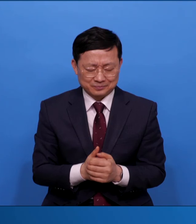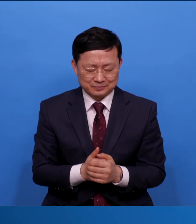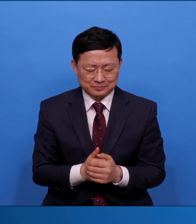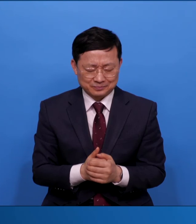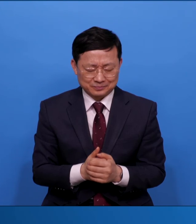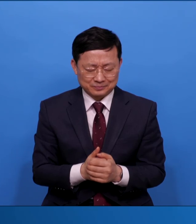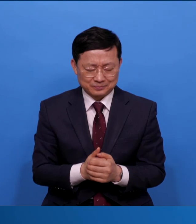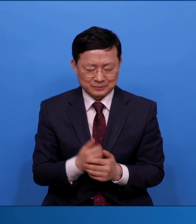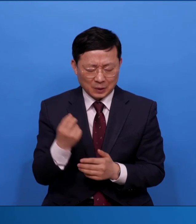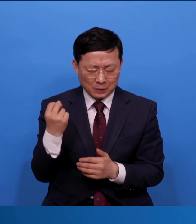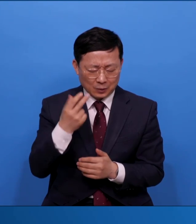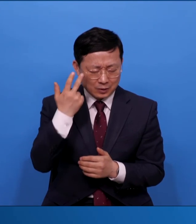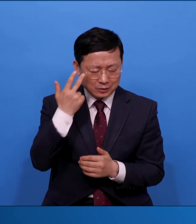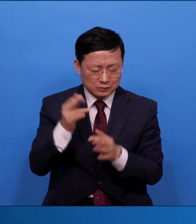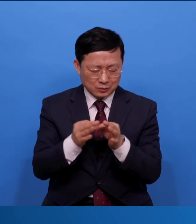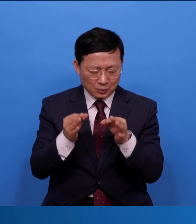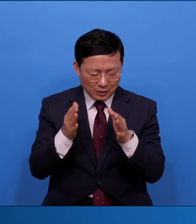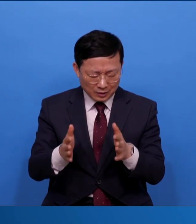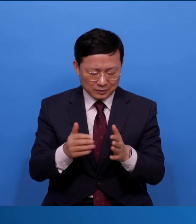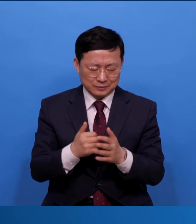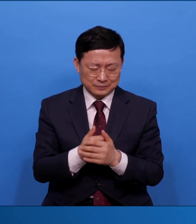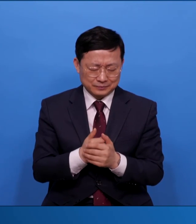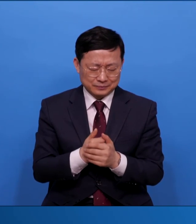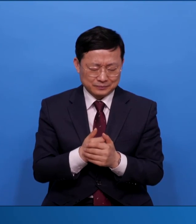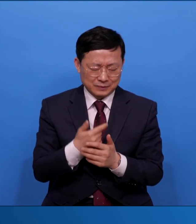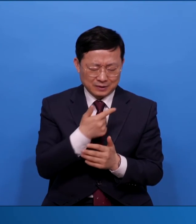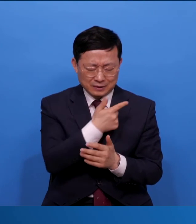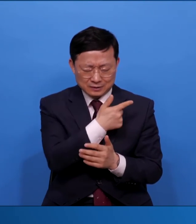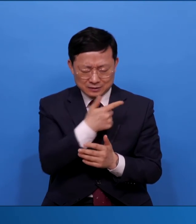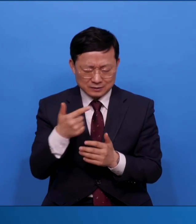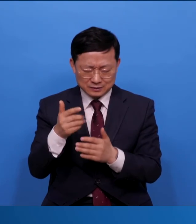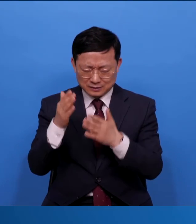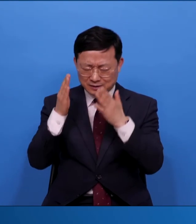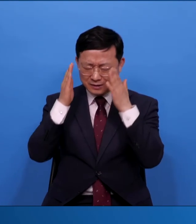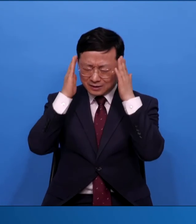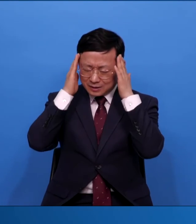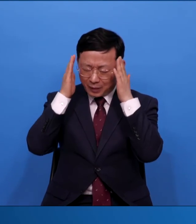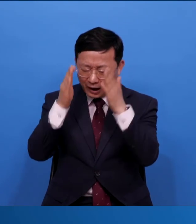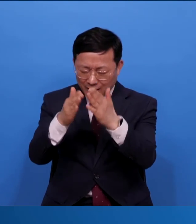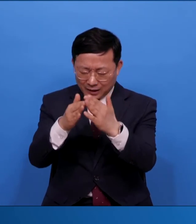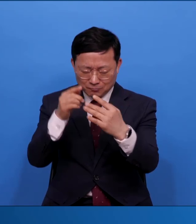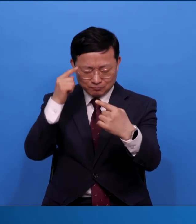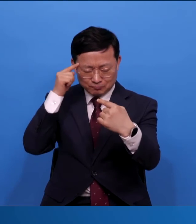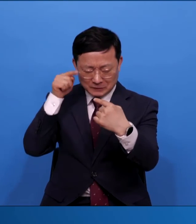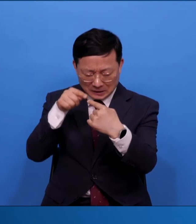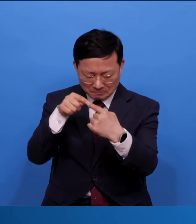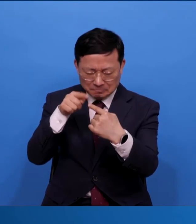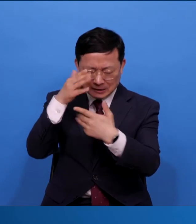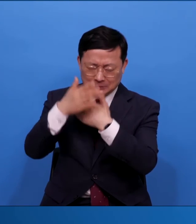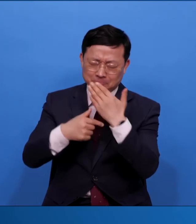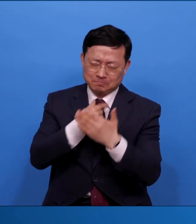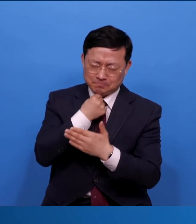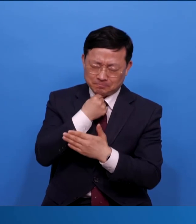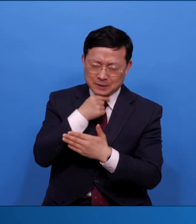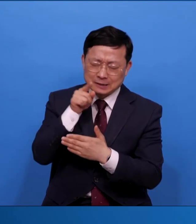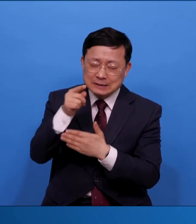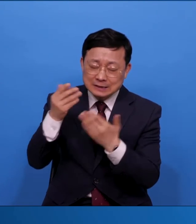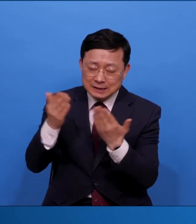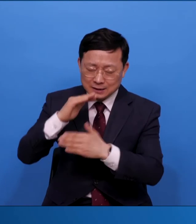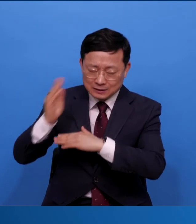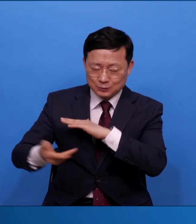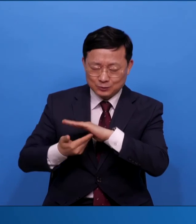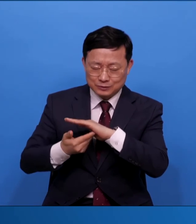我们相信明天主日神必定会赐给确实的应允。 또 한 주간 동안 큰 방향을 허락하사 하나님이 원하시는 일이 이루어지게